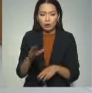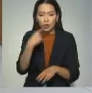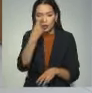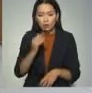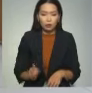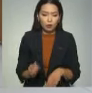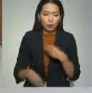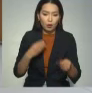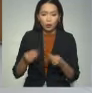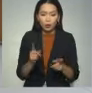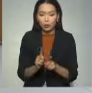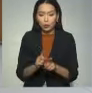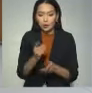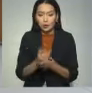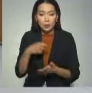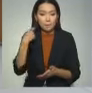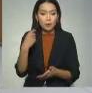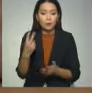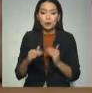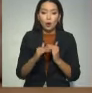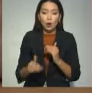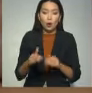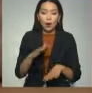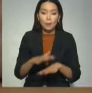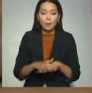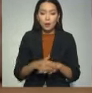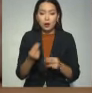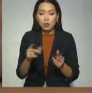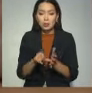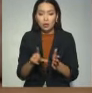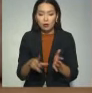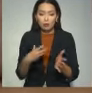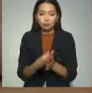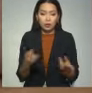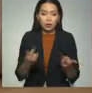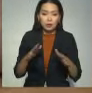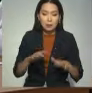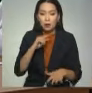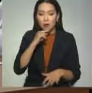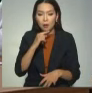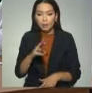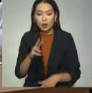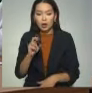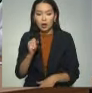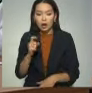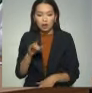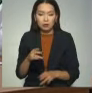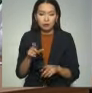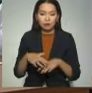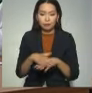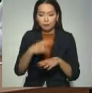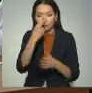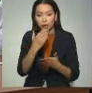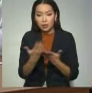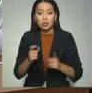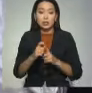тұлғаларға бергенді жөн көреді. Президент екінші деңгейлі банктерге салық салу мәселесін ұсынды. Мұны белгілі экономист Мақсат халық құптарлық жағдай деп отыр. Егер